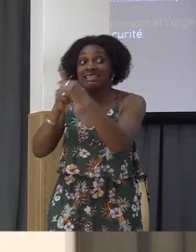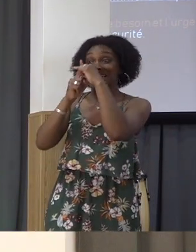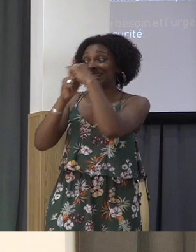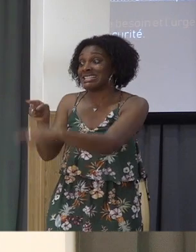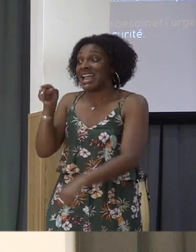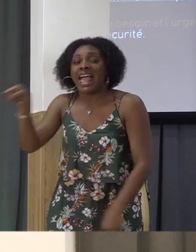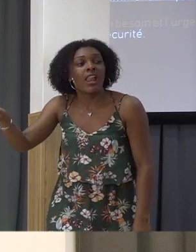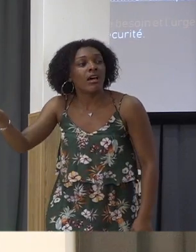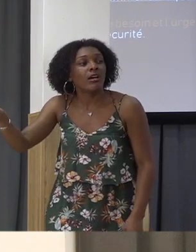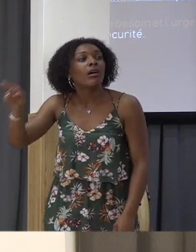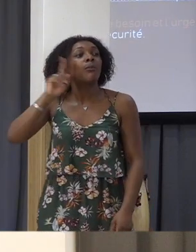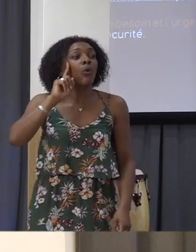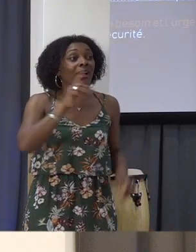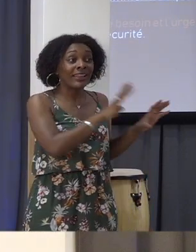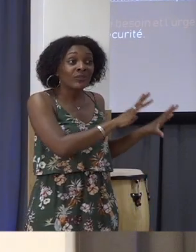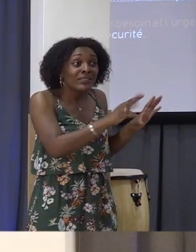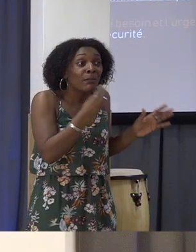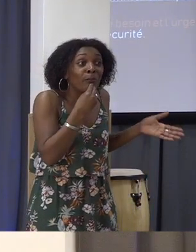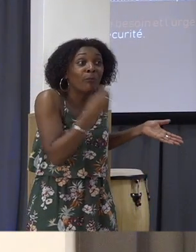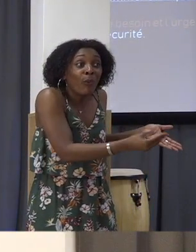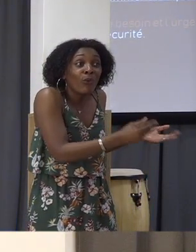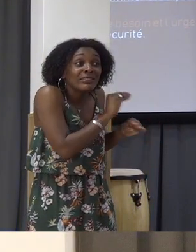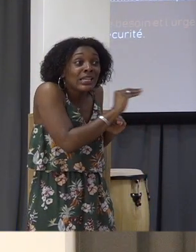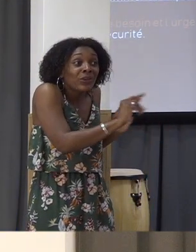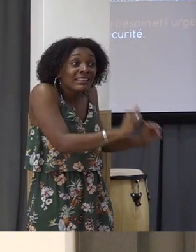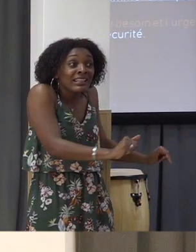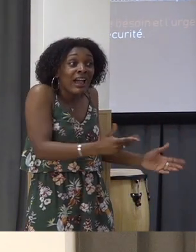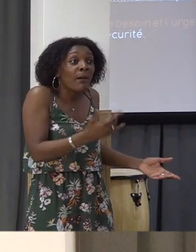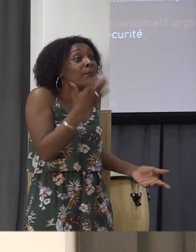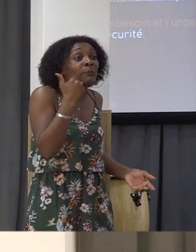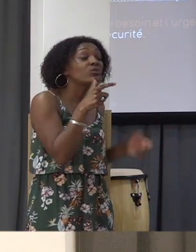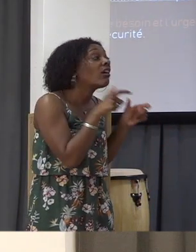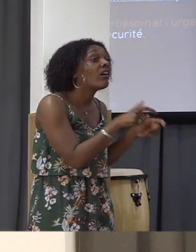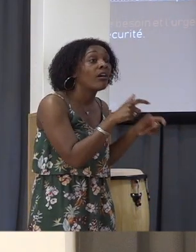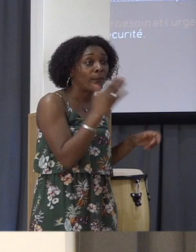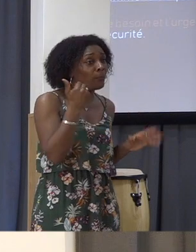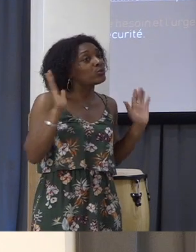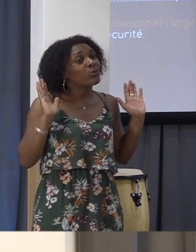Puisque les 99 autres étaient en sécurité et ne risquaient rien.